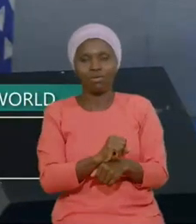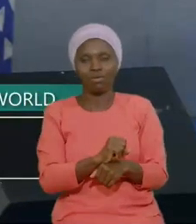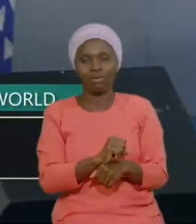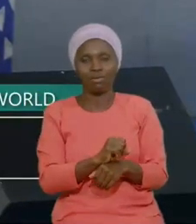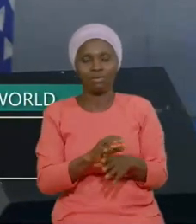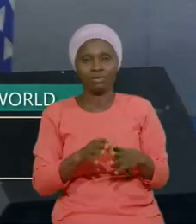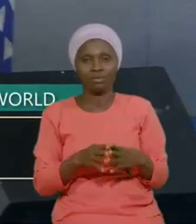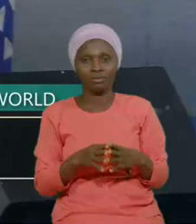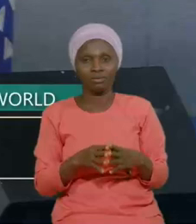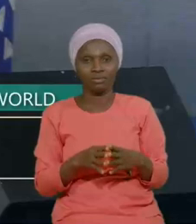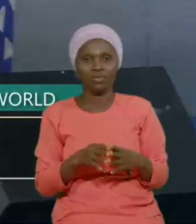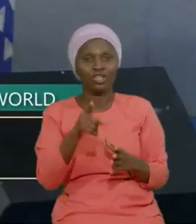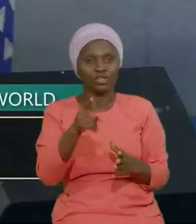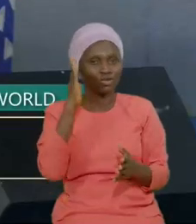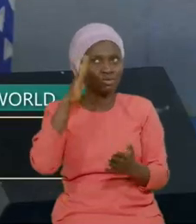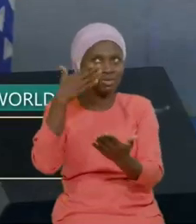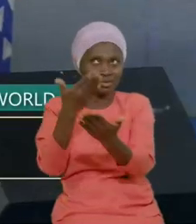Accepte son abondance et ses opérations.